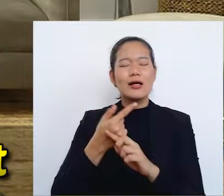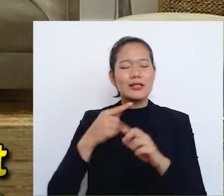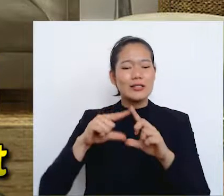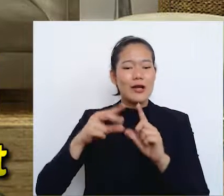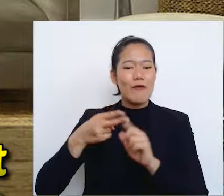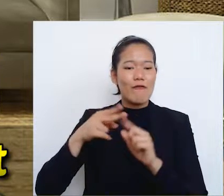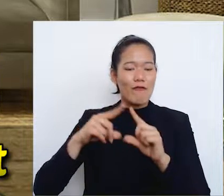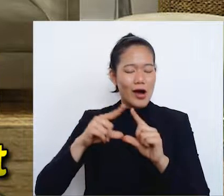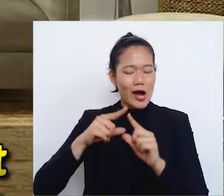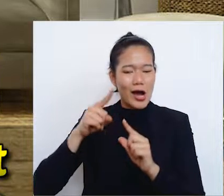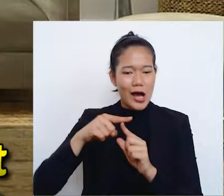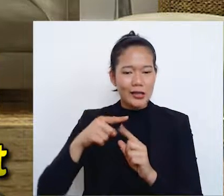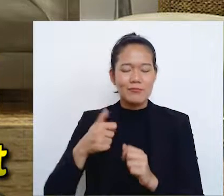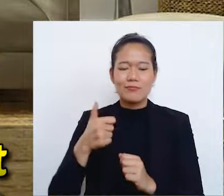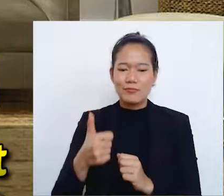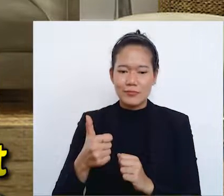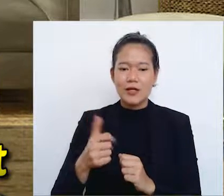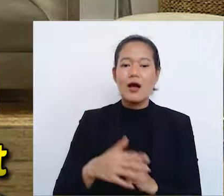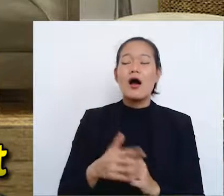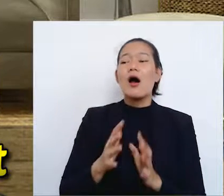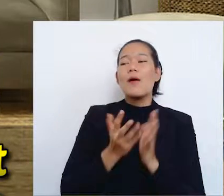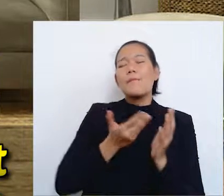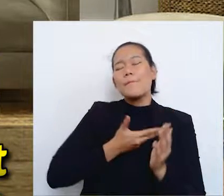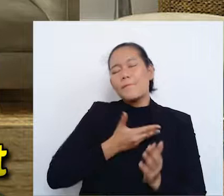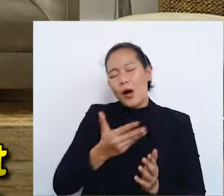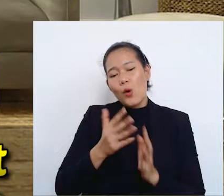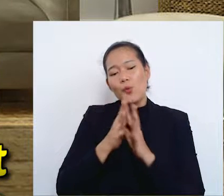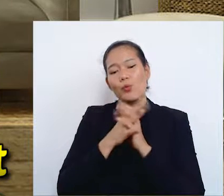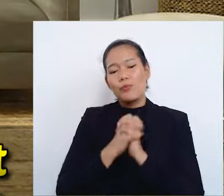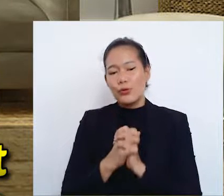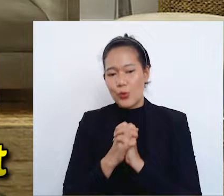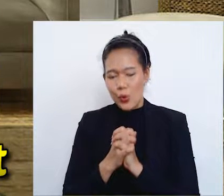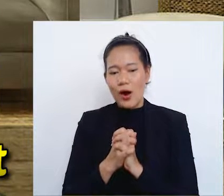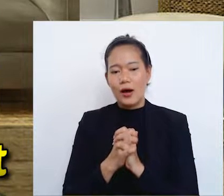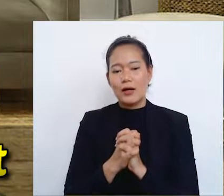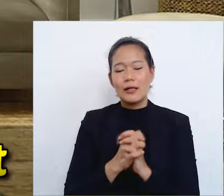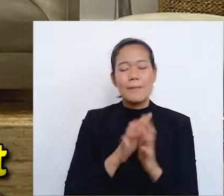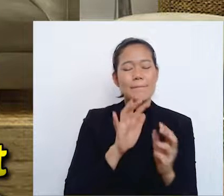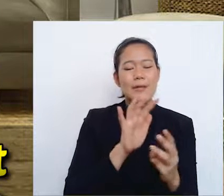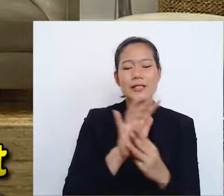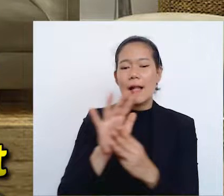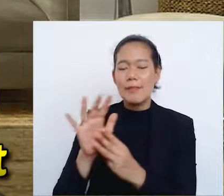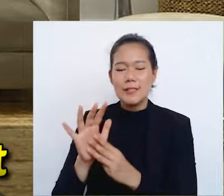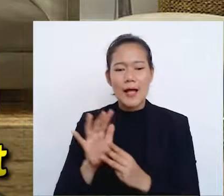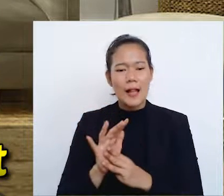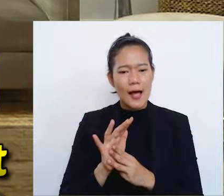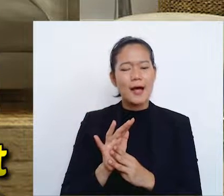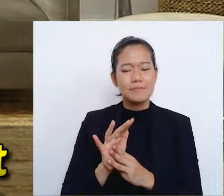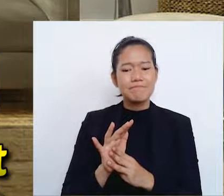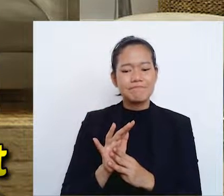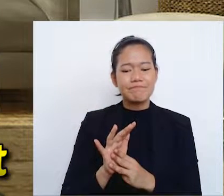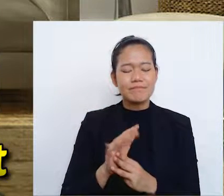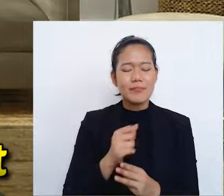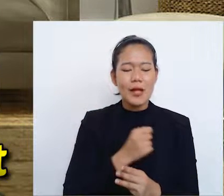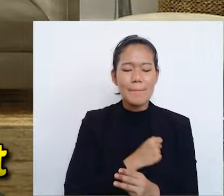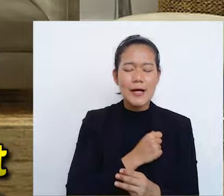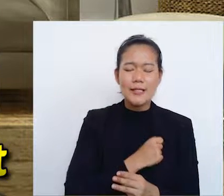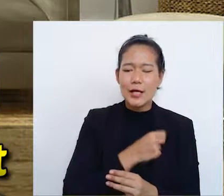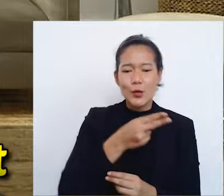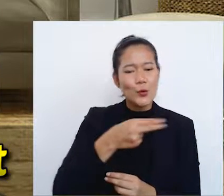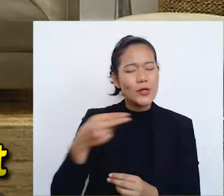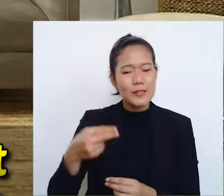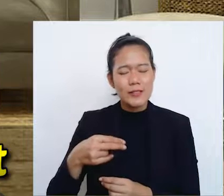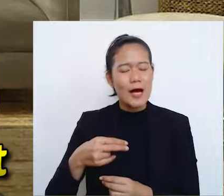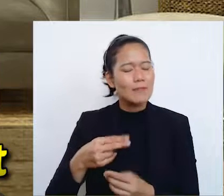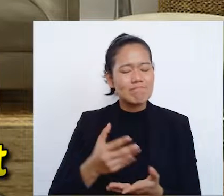syafaat kami. Kami mau berdoa untuk pergumulan yang dihadapi oleh bangsa